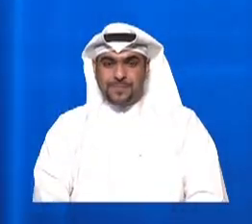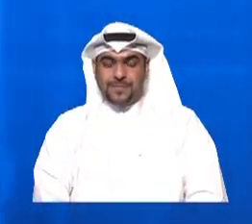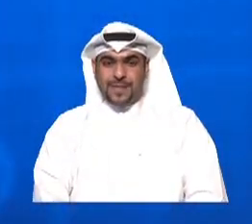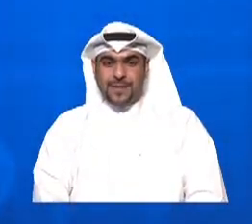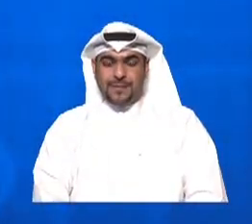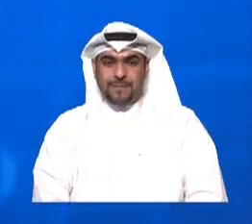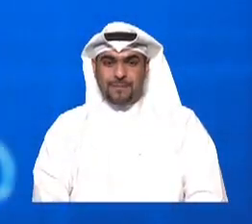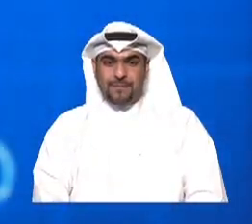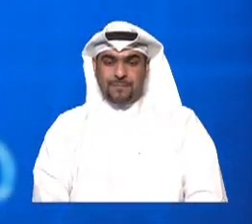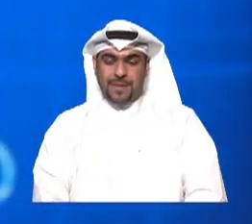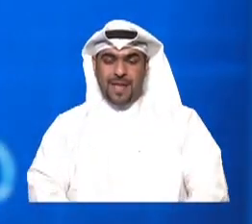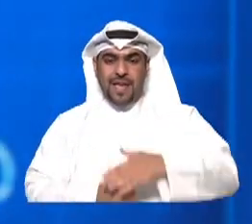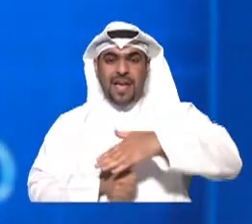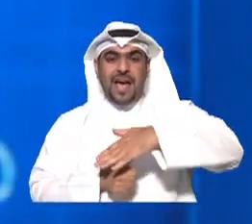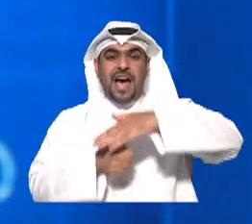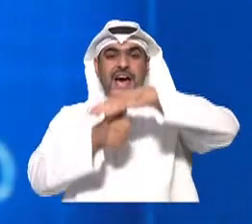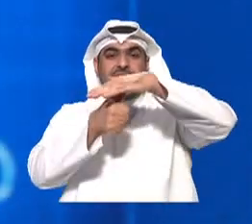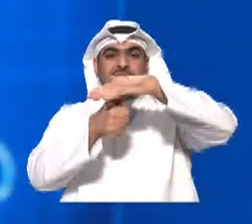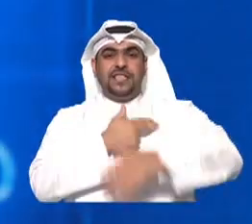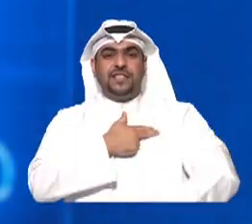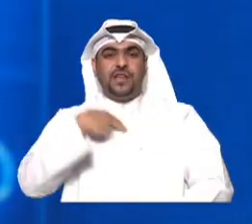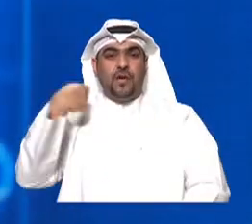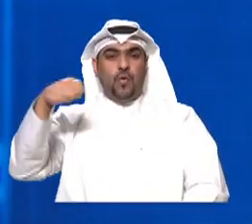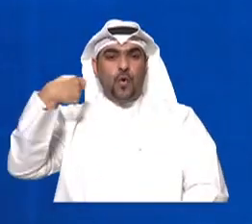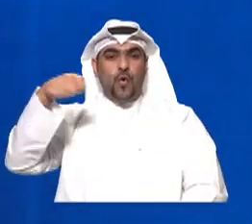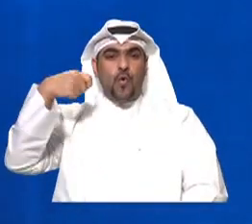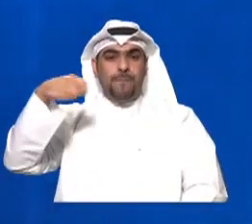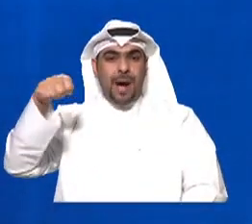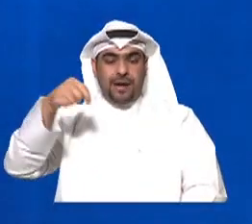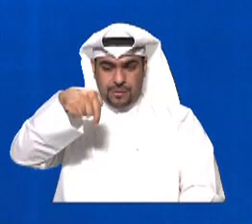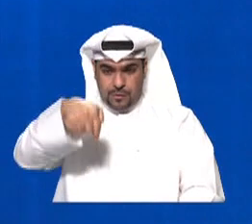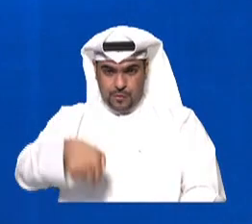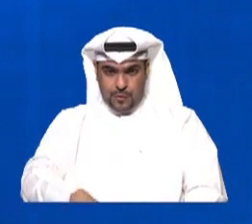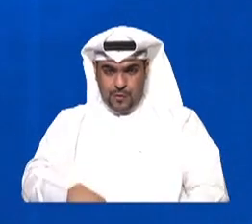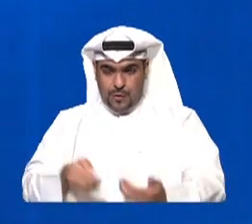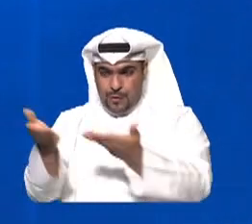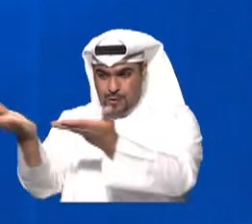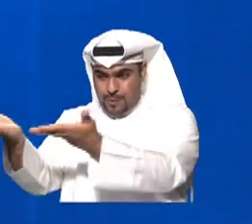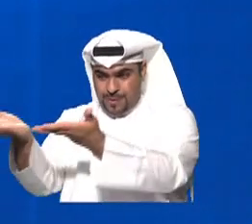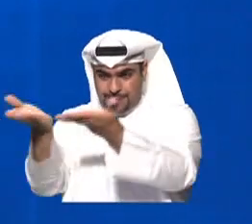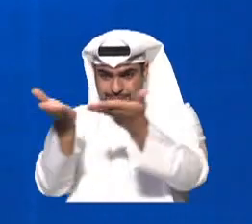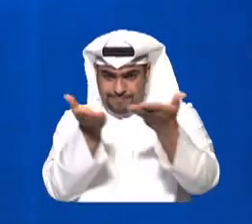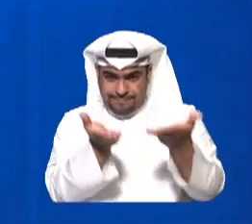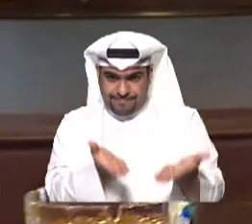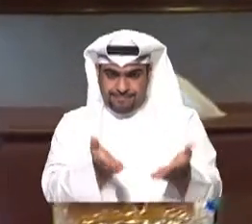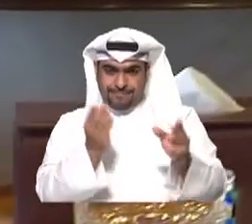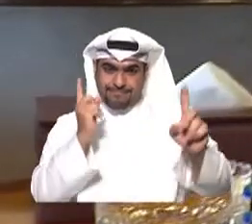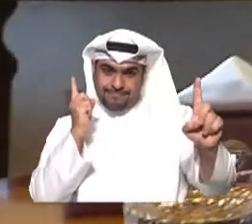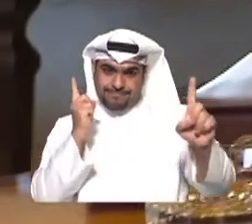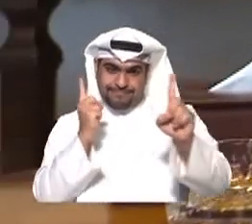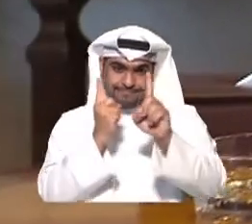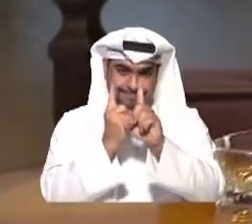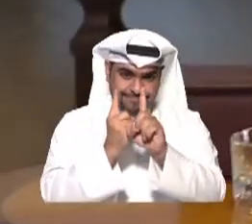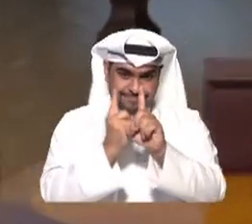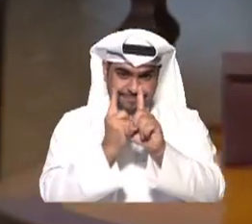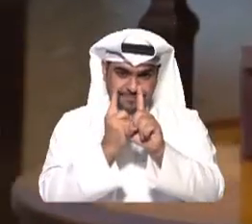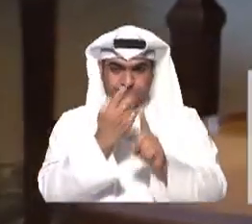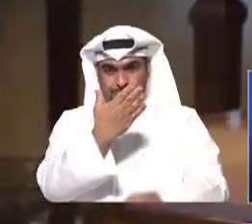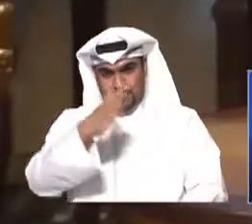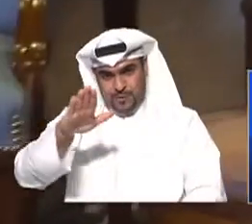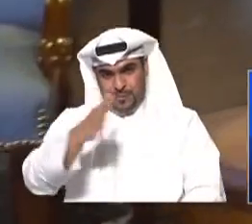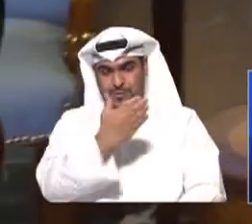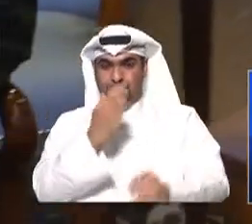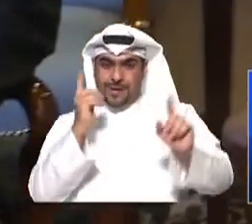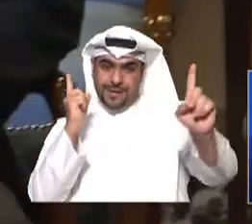استقبل سمو الشيخ صباح خالد الحمد الصباح رئيس مجلس الوزراء في قصر السيف اليوم كلا على حدة